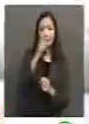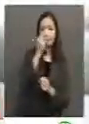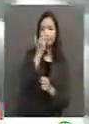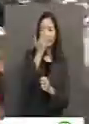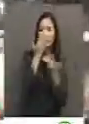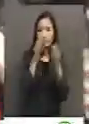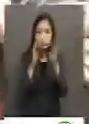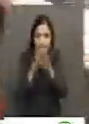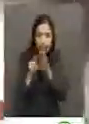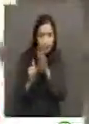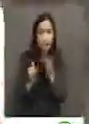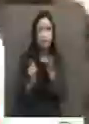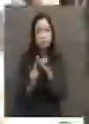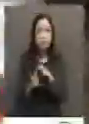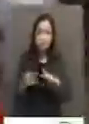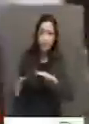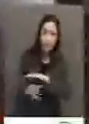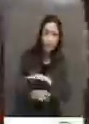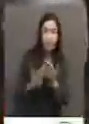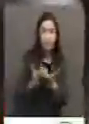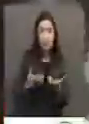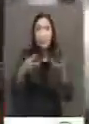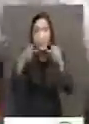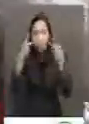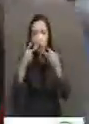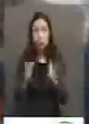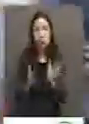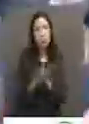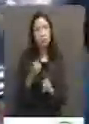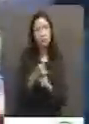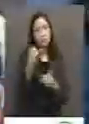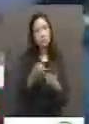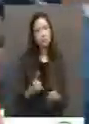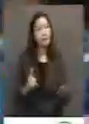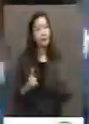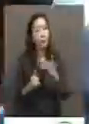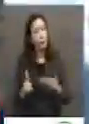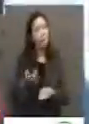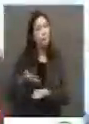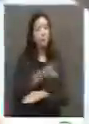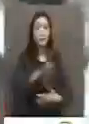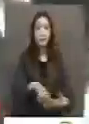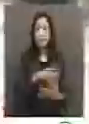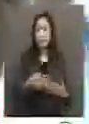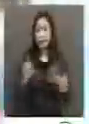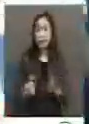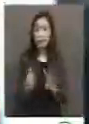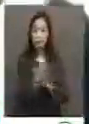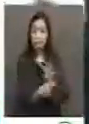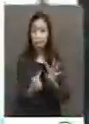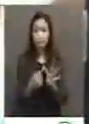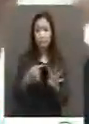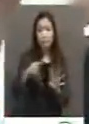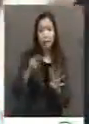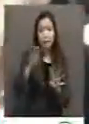ตายหรือว่าเหตุแห่งการตายปล้นทรัพย์หรือรับของโจรและร่วมกันฆ่าผู้อื่นโดยตระเตรียมการและไตร่ตรองไว้ก่อนก็คือนางสาวปริย